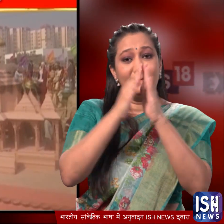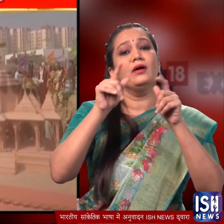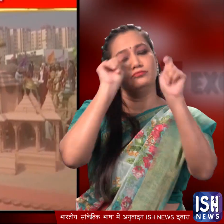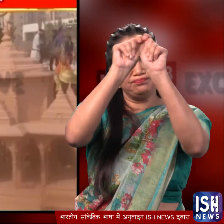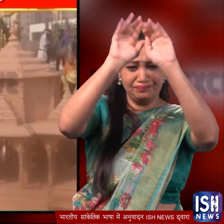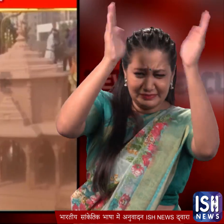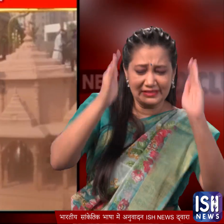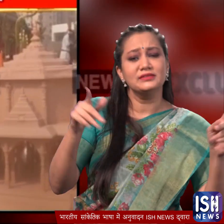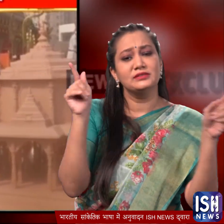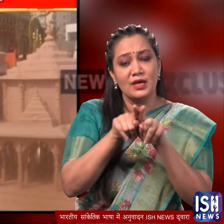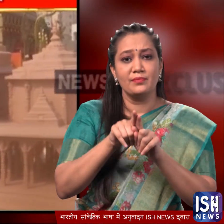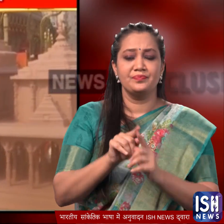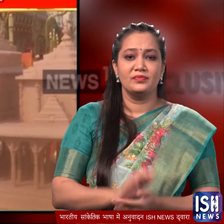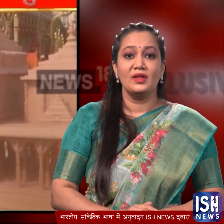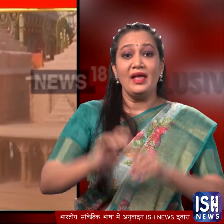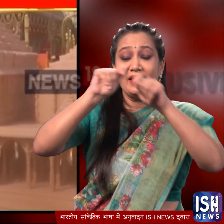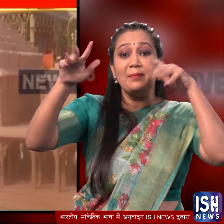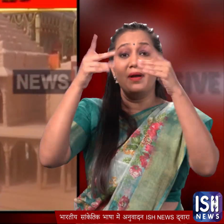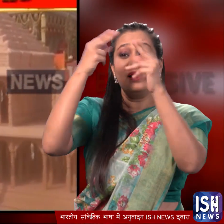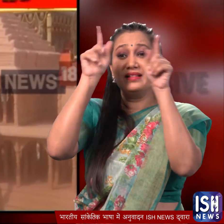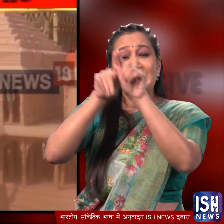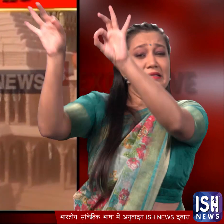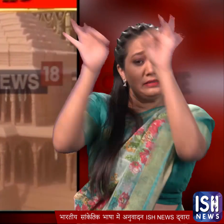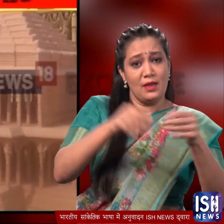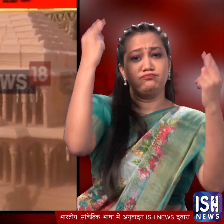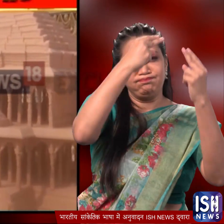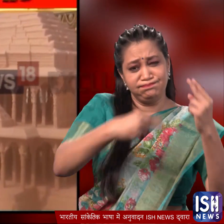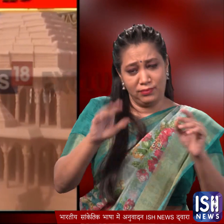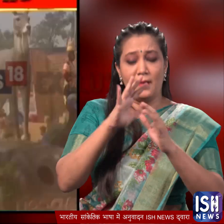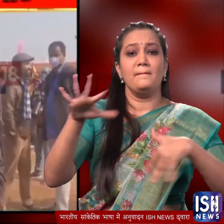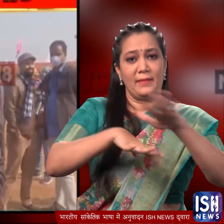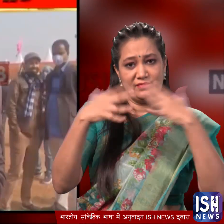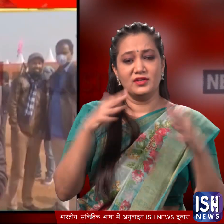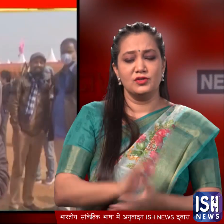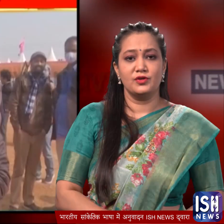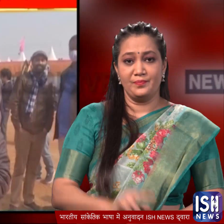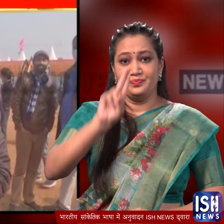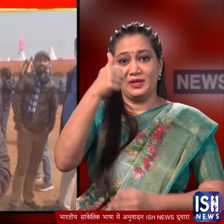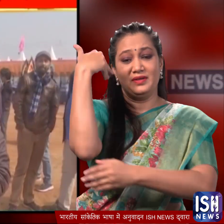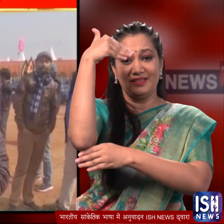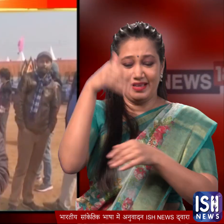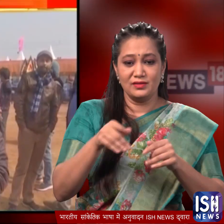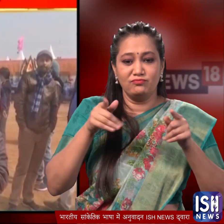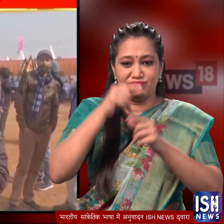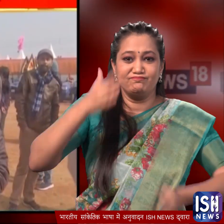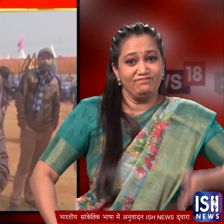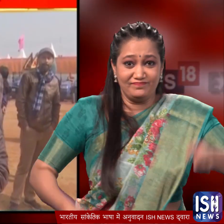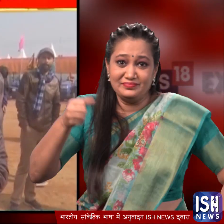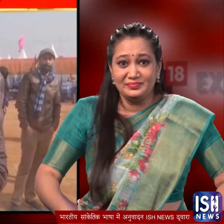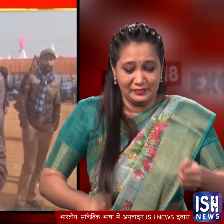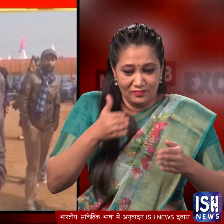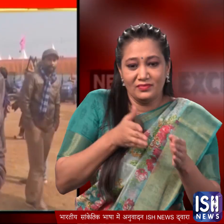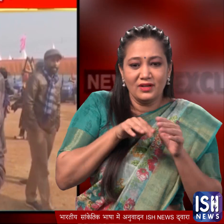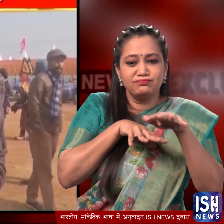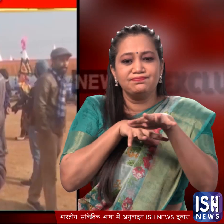है। खास बात यह कि इस झांकी में राम मंदिर का हूबहू मॉडल भी बनाया गया है। 26 जनवरी को जो राजपथ पे परेड